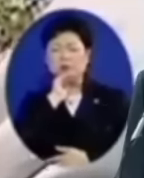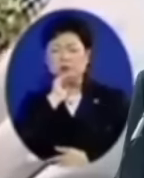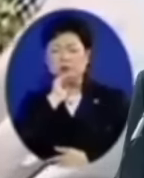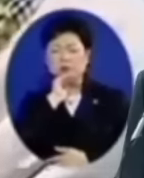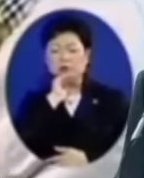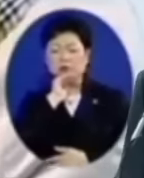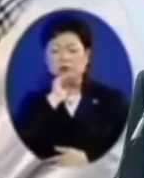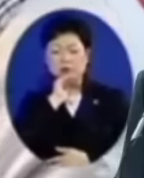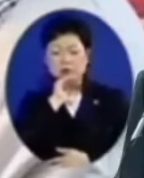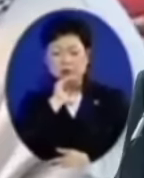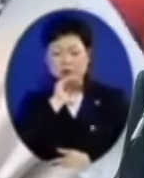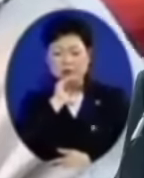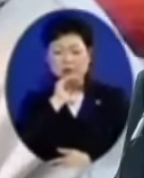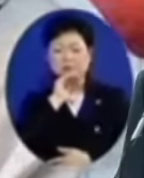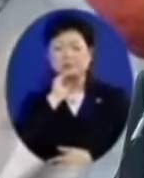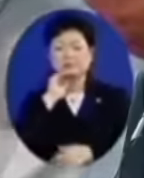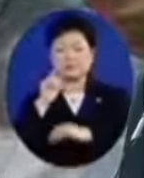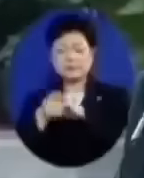기다리오니